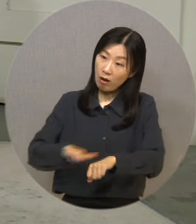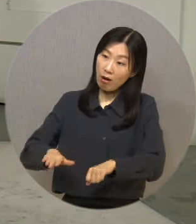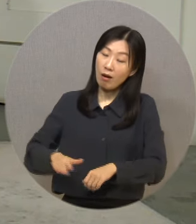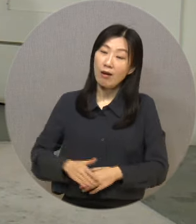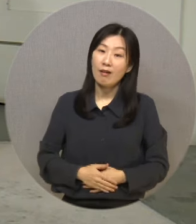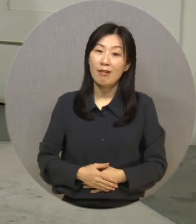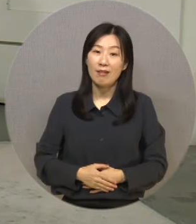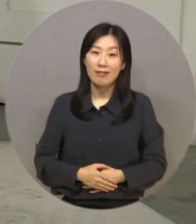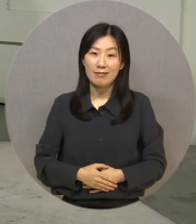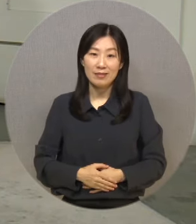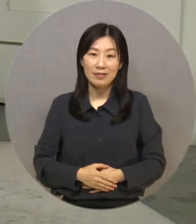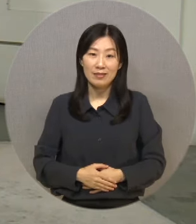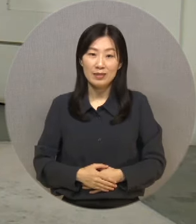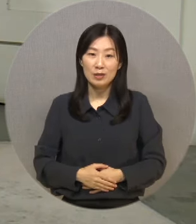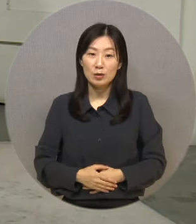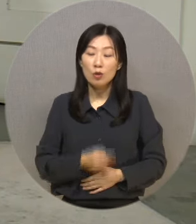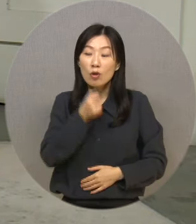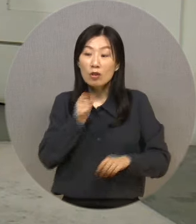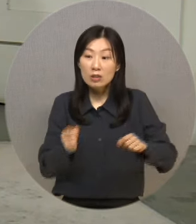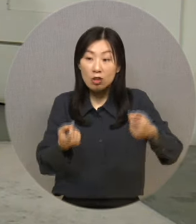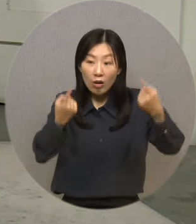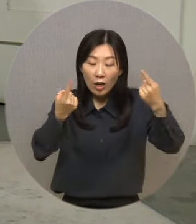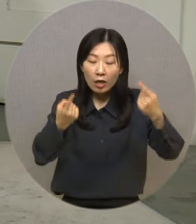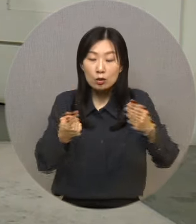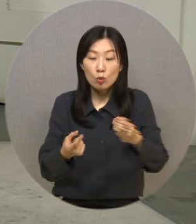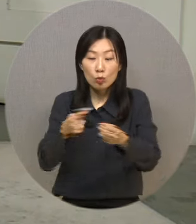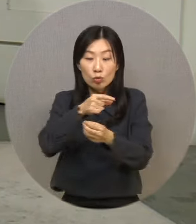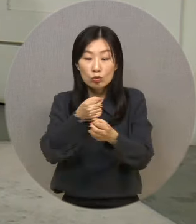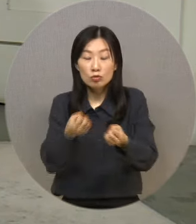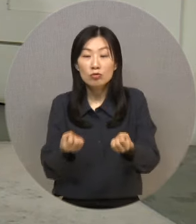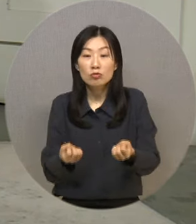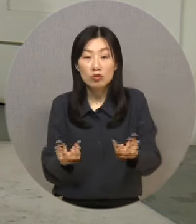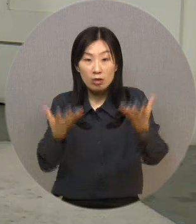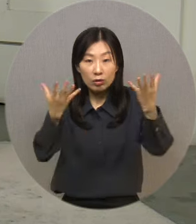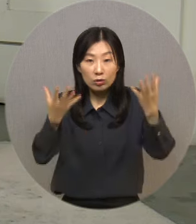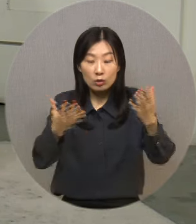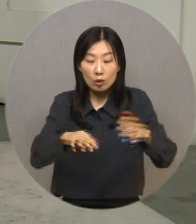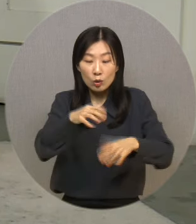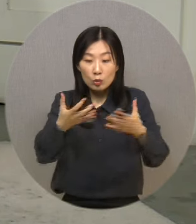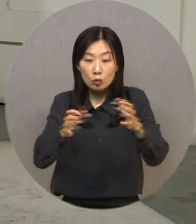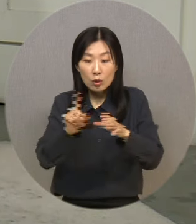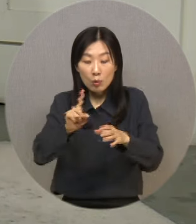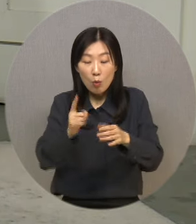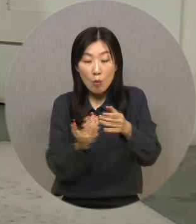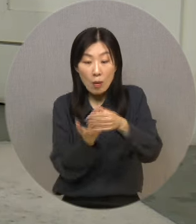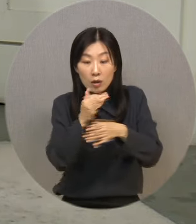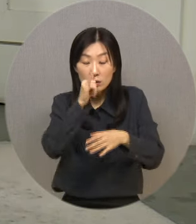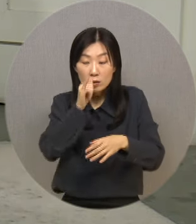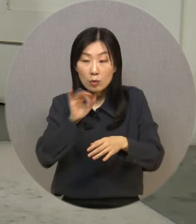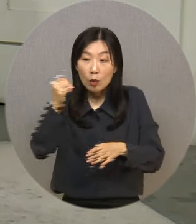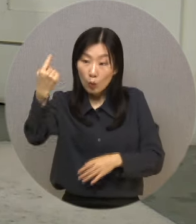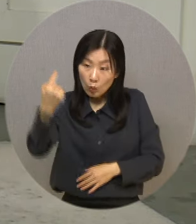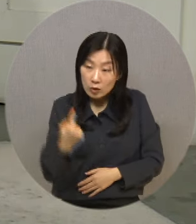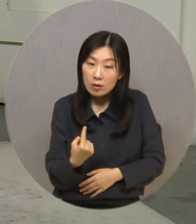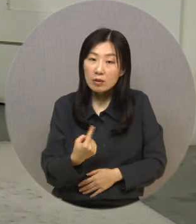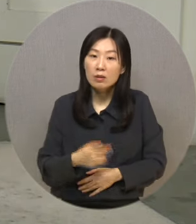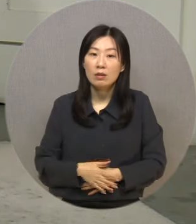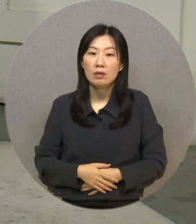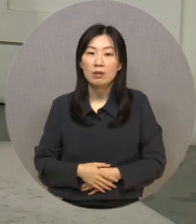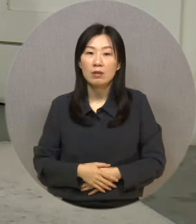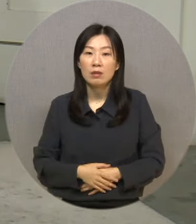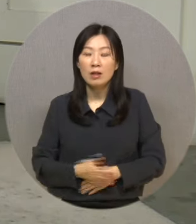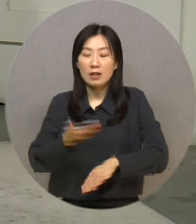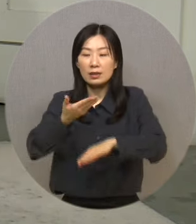뭐 설날도 하고 추석날도 하고 동네 무슨 일 있으면 또 찾아오고 내려오시고 타향에 가 있어도